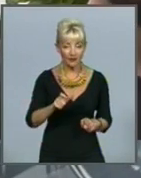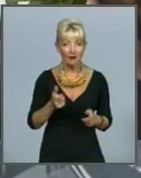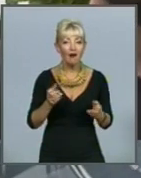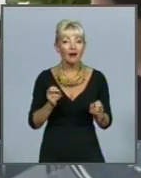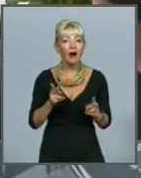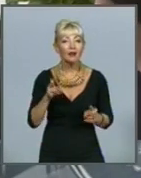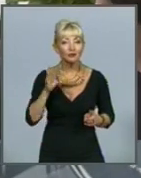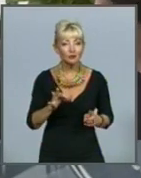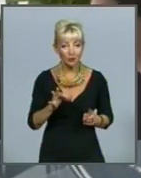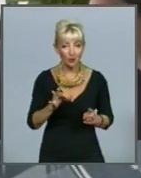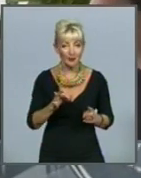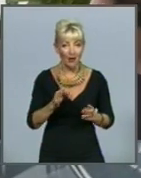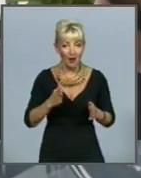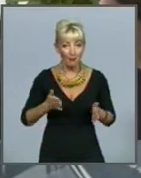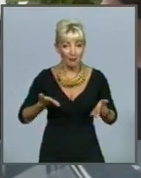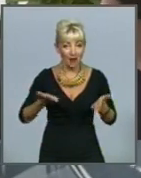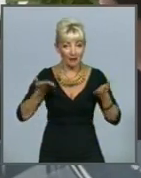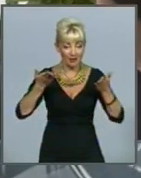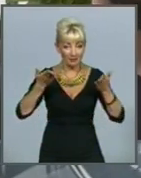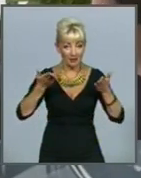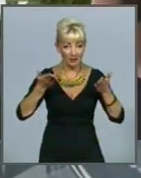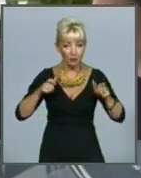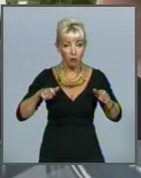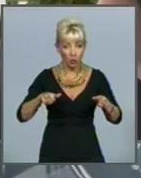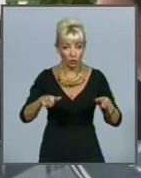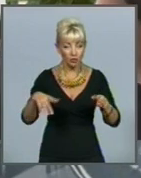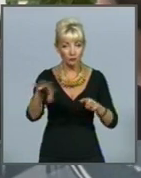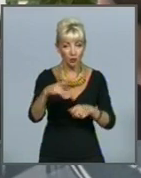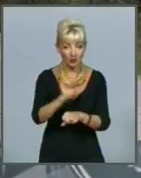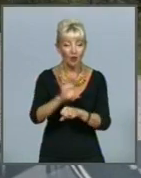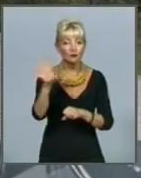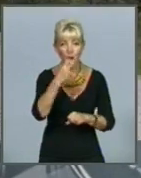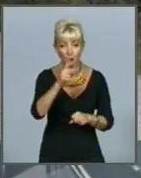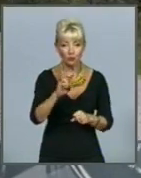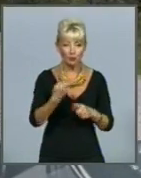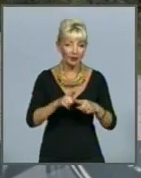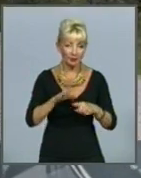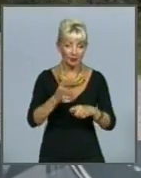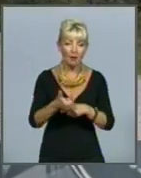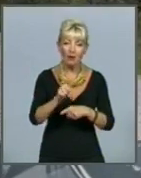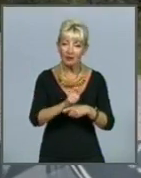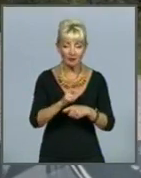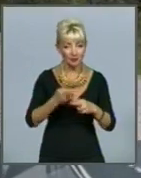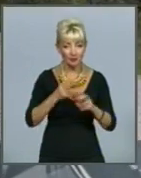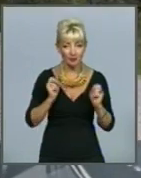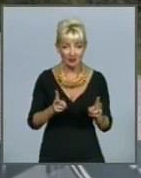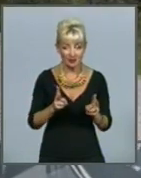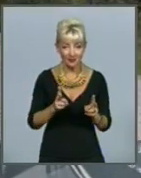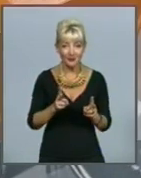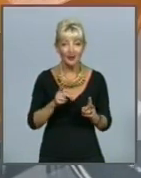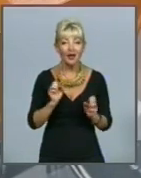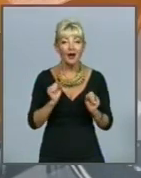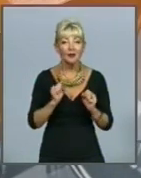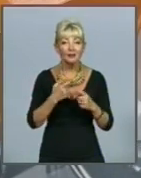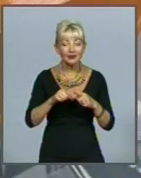поручень, аттракцион остановится. То есть, все предусмотрено для того, чтобы это было максимально безопасно. Боятися вийти абсолютно мокрим із